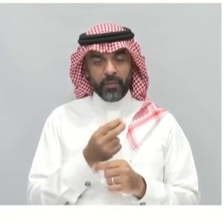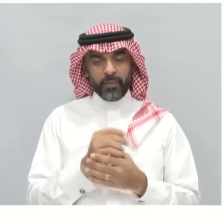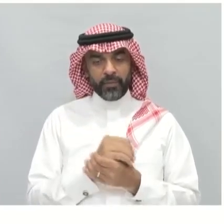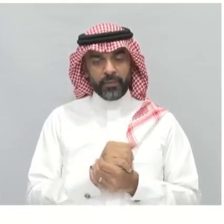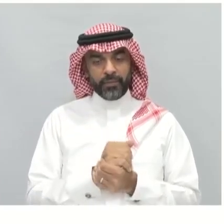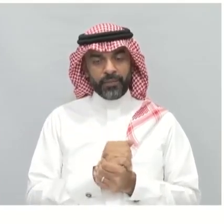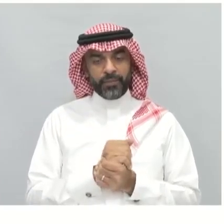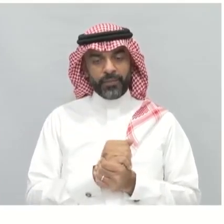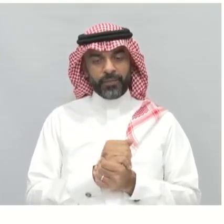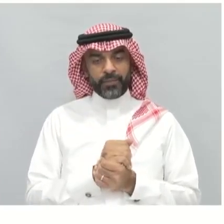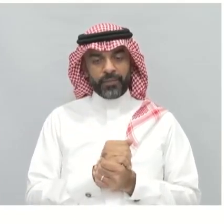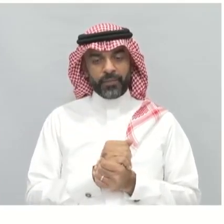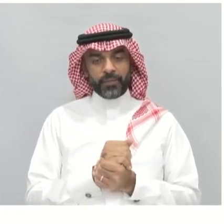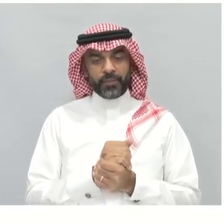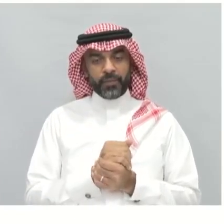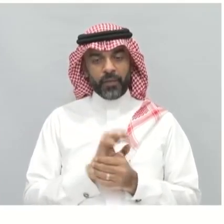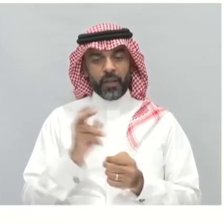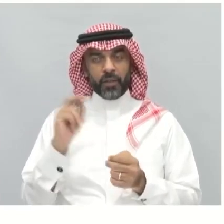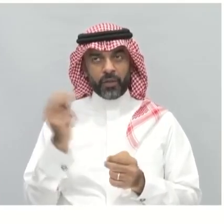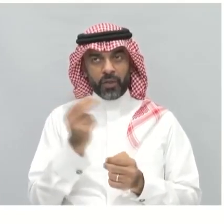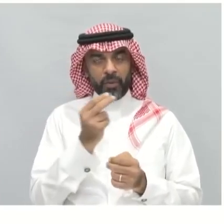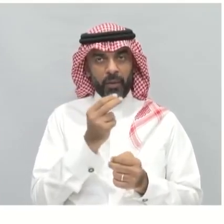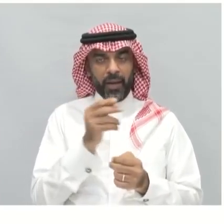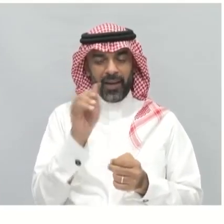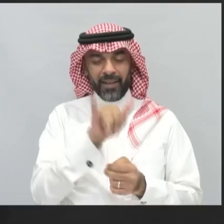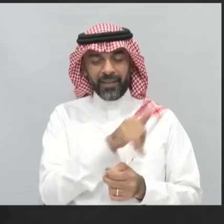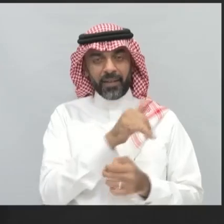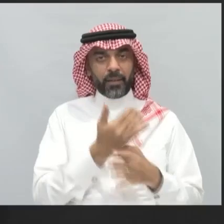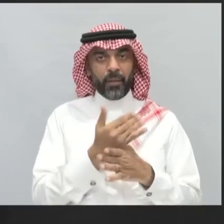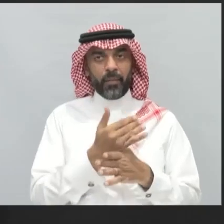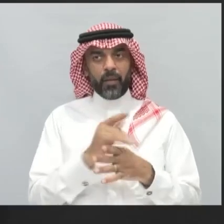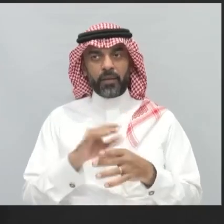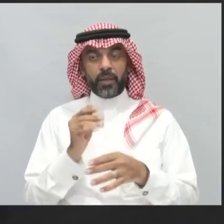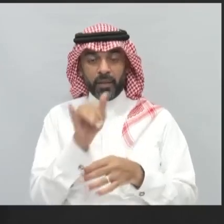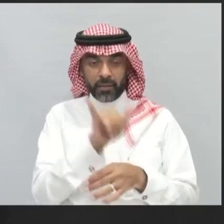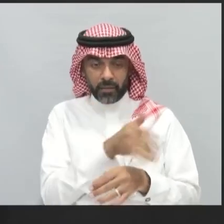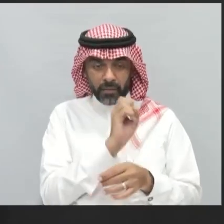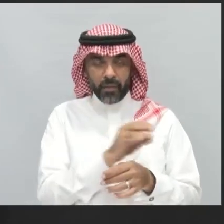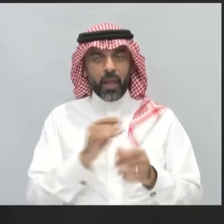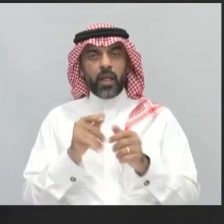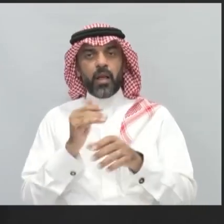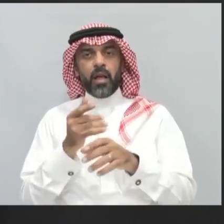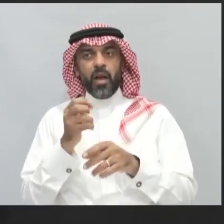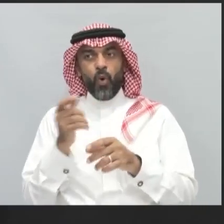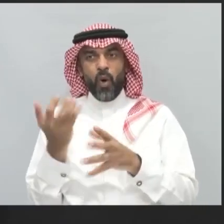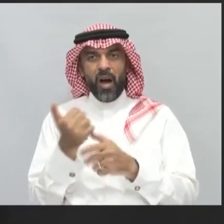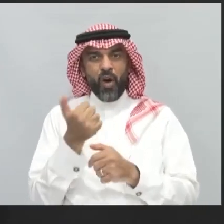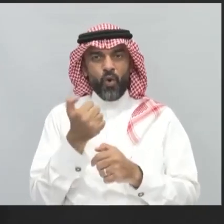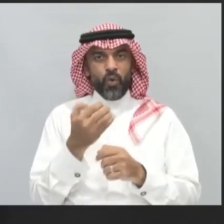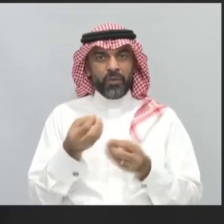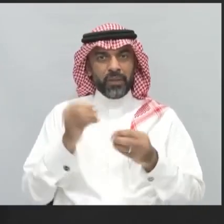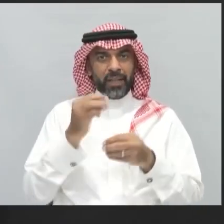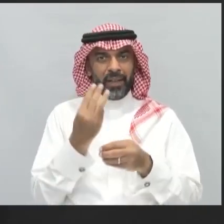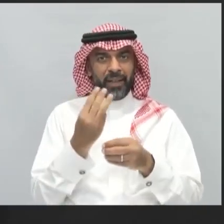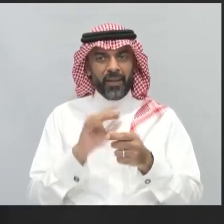تسبق بحرف الياء اما اذا سبقت بحرف في الياء فلا تكتب على صوره الياء انما على صوره